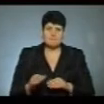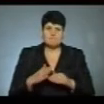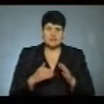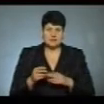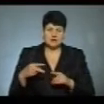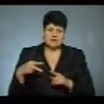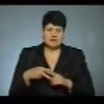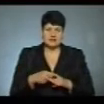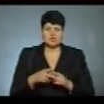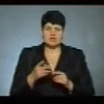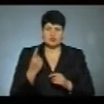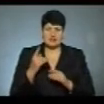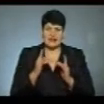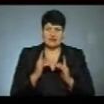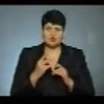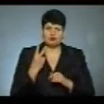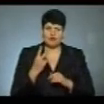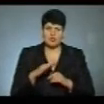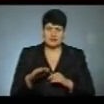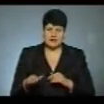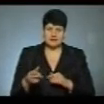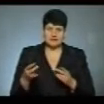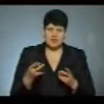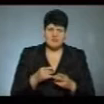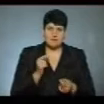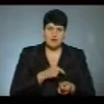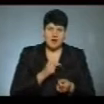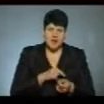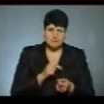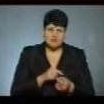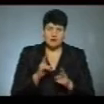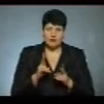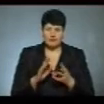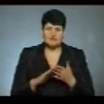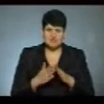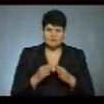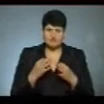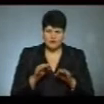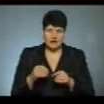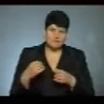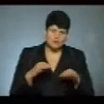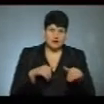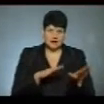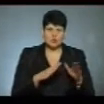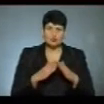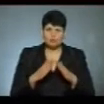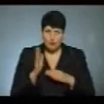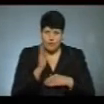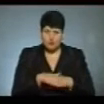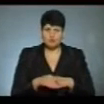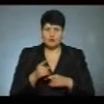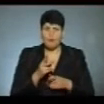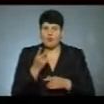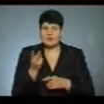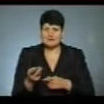одне ліжко є 2 дітей, тобто приходиться відкапати і кого стан дозволяє відпускати на ніч додому, щоб на то місце